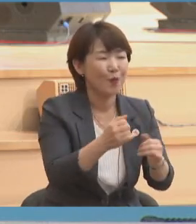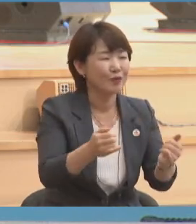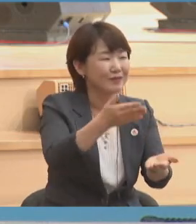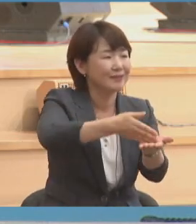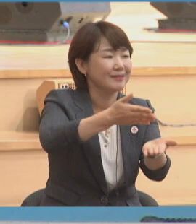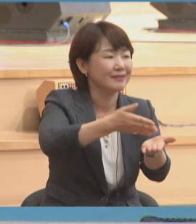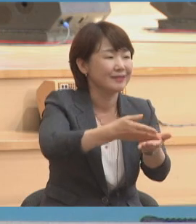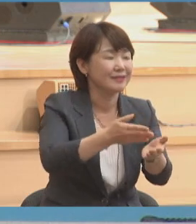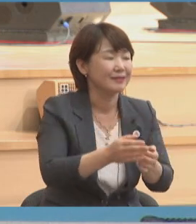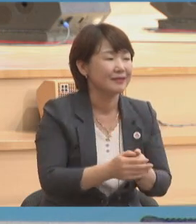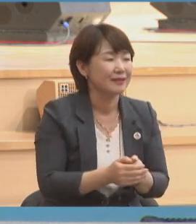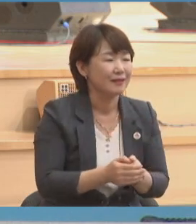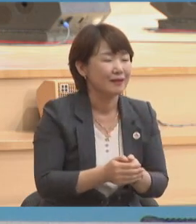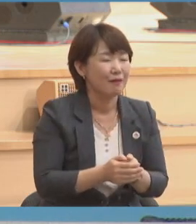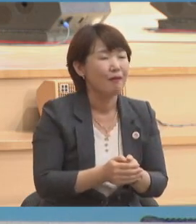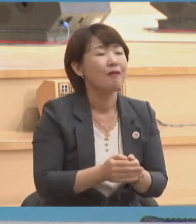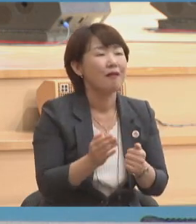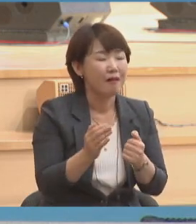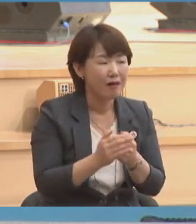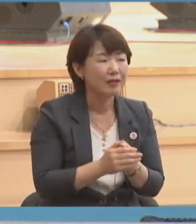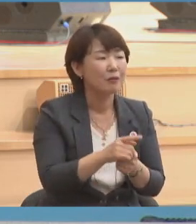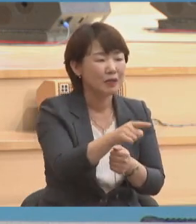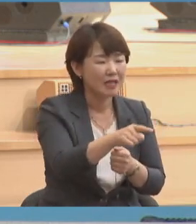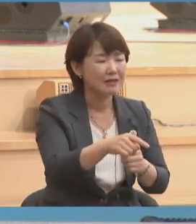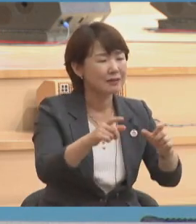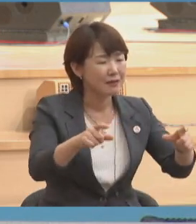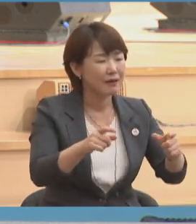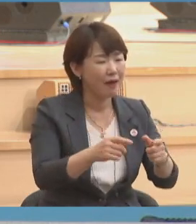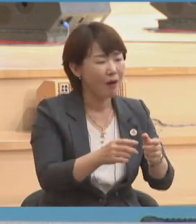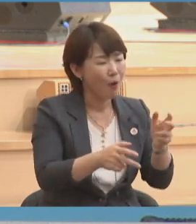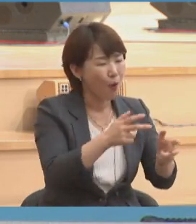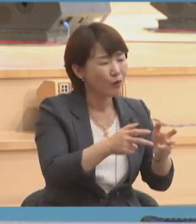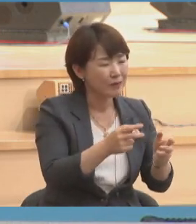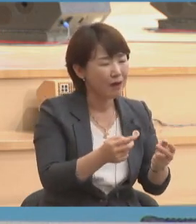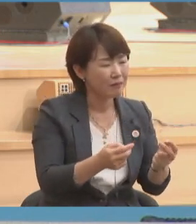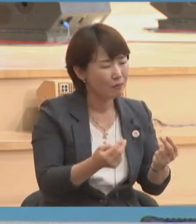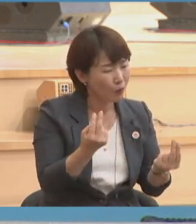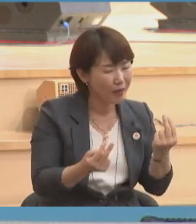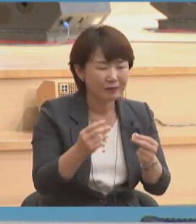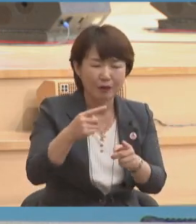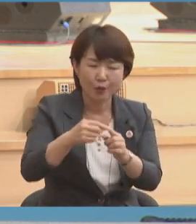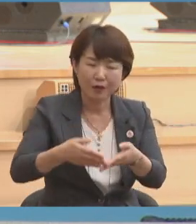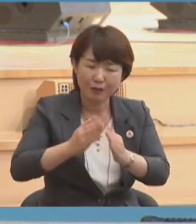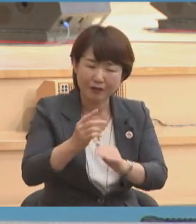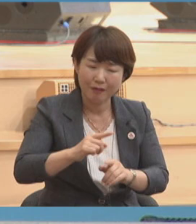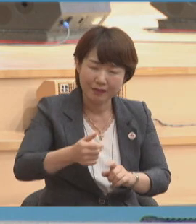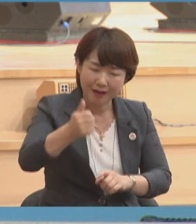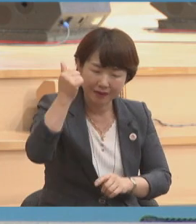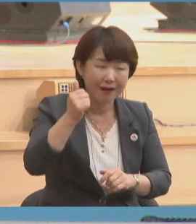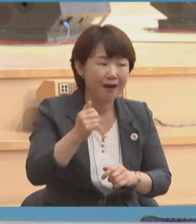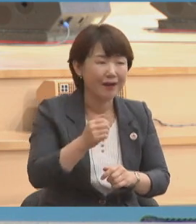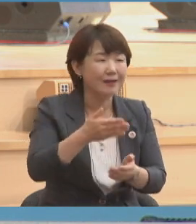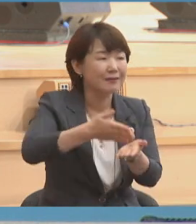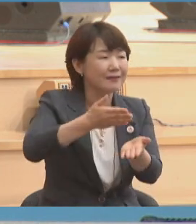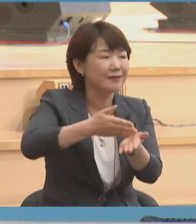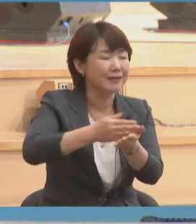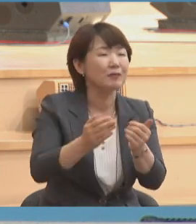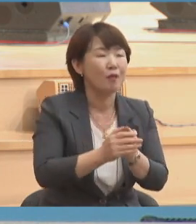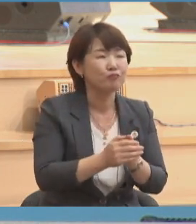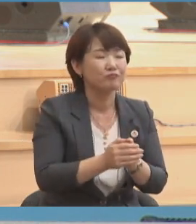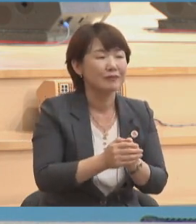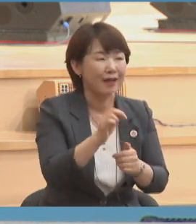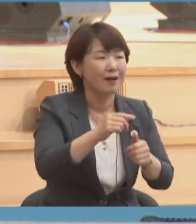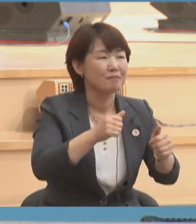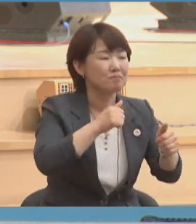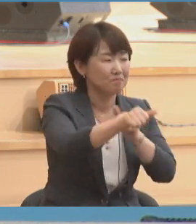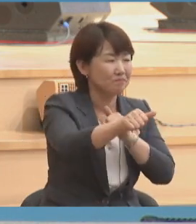거예요. 따라서 지역에 공장 대신 교회가 들어온 게 훨씬 낫지 않는가 설득 끝. 두